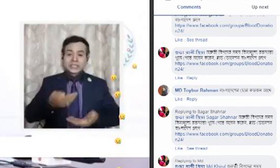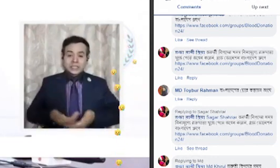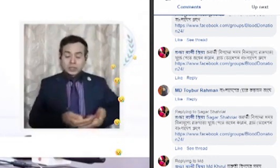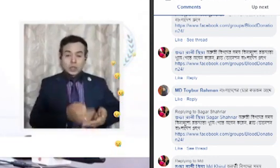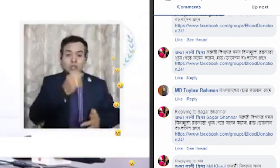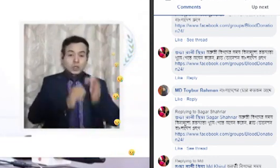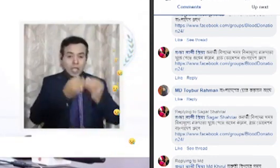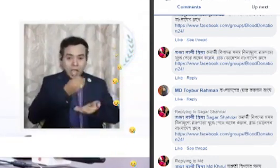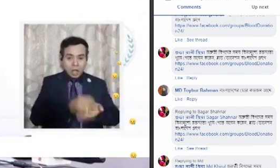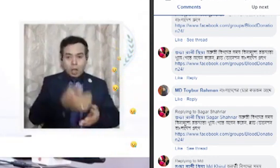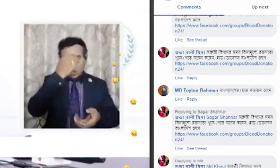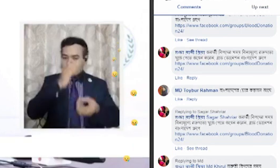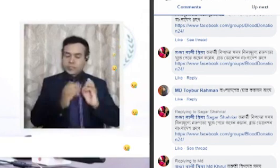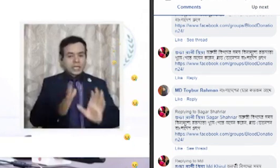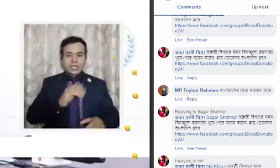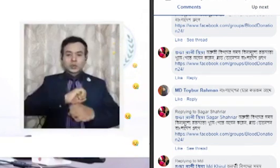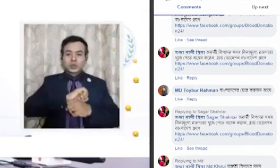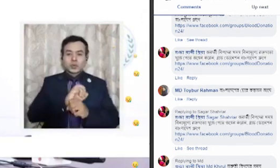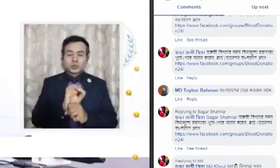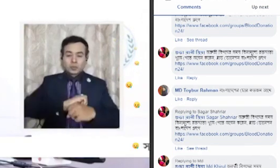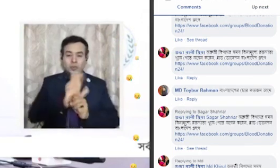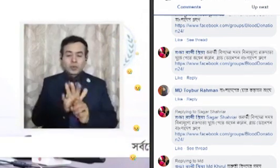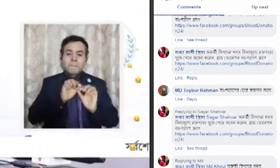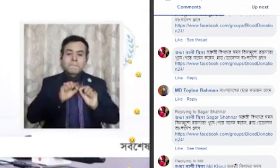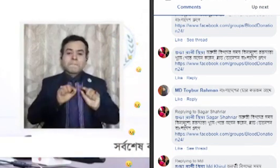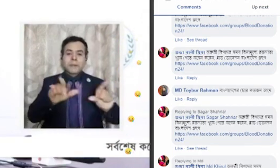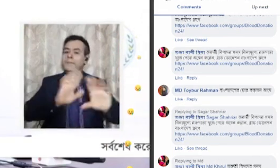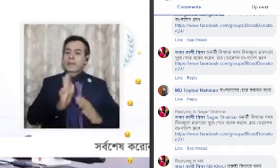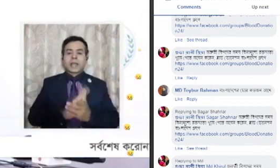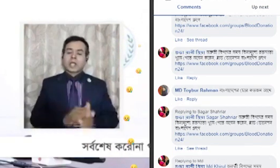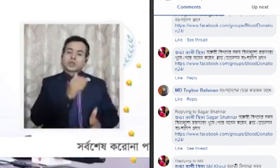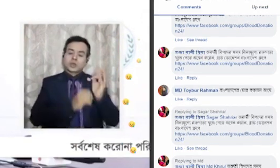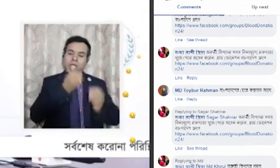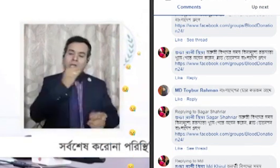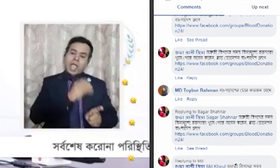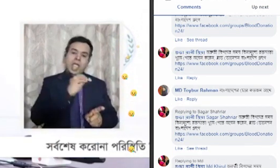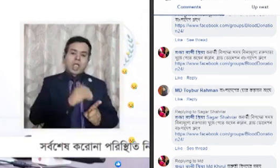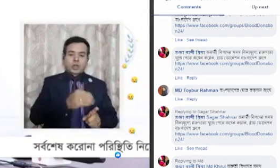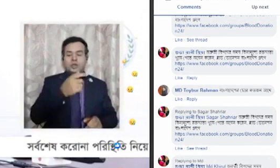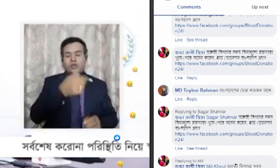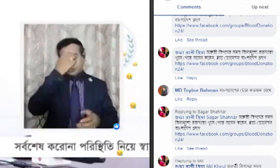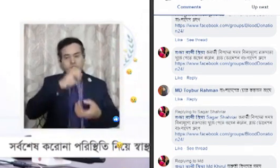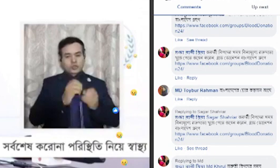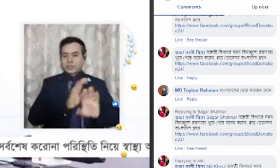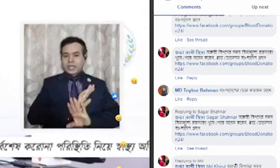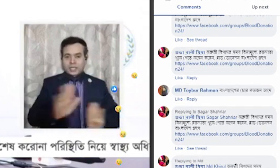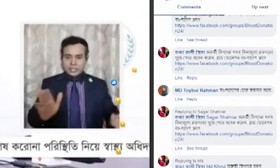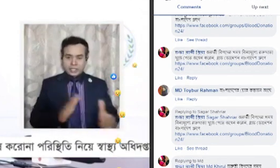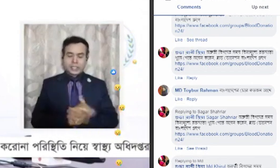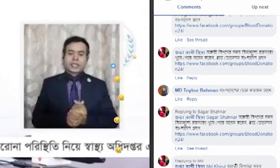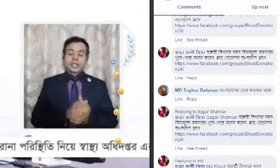স্তনের দুগ্ধ দানের মধ্য দিয়ে বা মায়ের দুধের মাধ্যমে করোনা সংক্রমিত হয় না, কাজে আপনারা আপনাদের